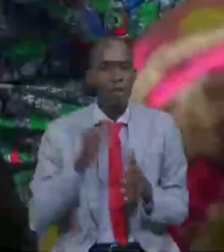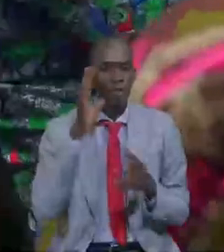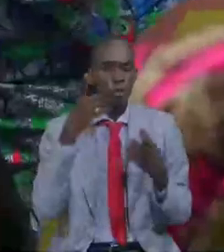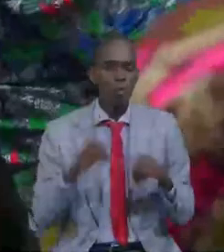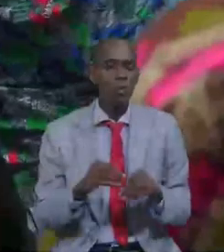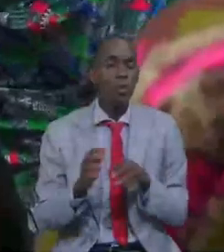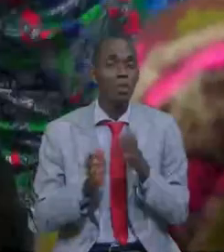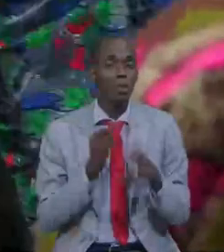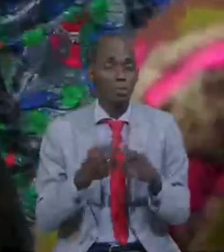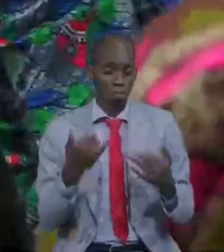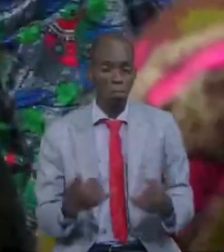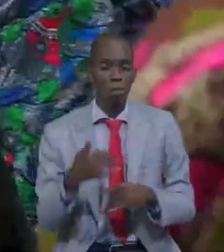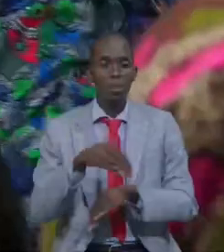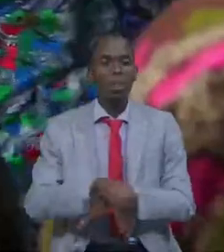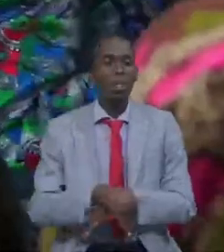miracle.